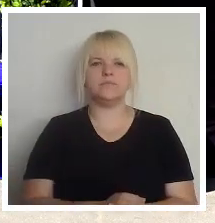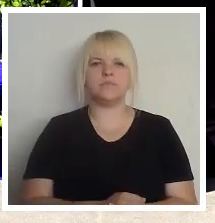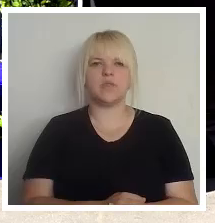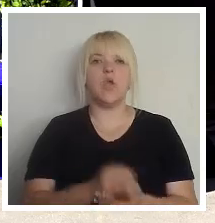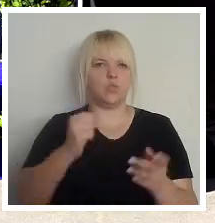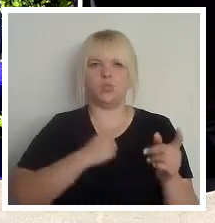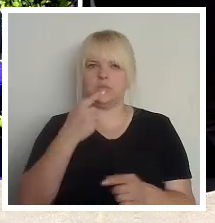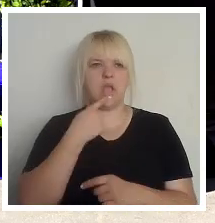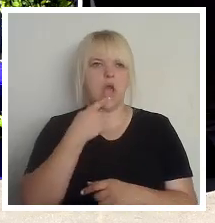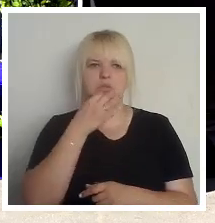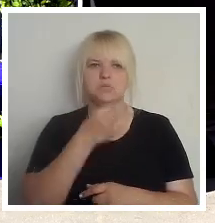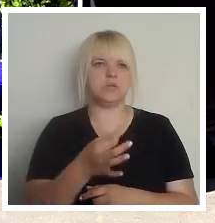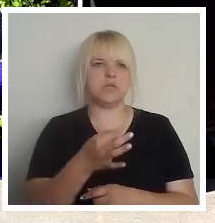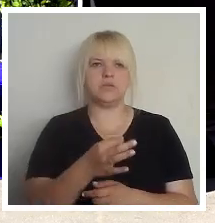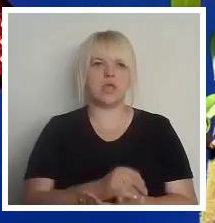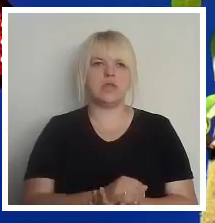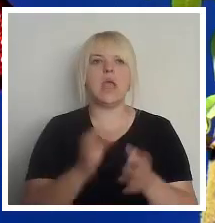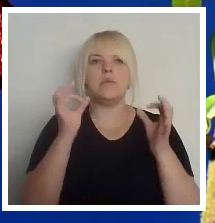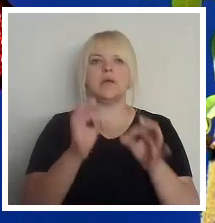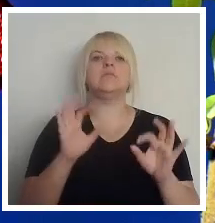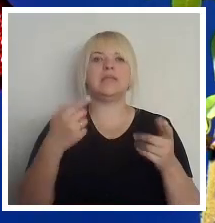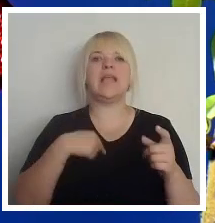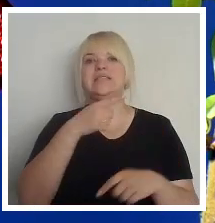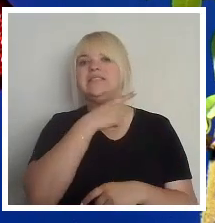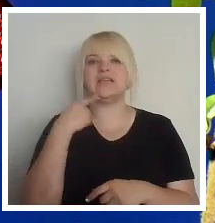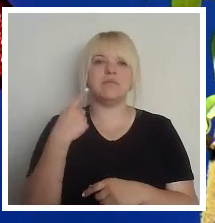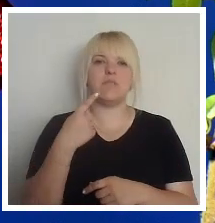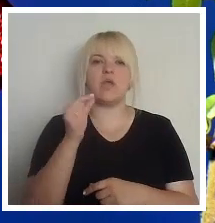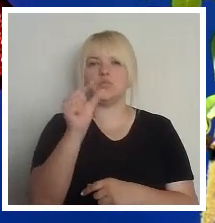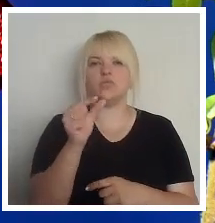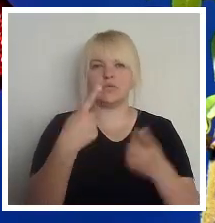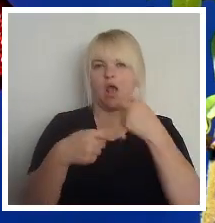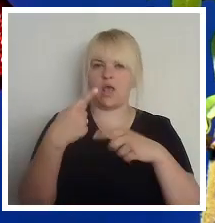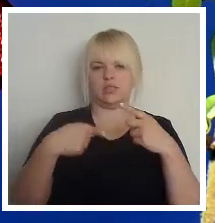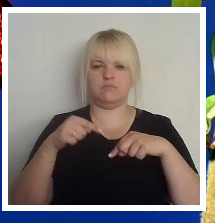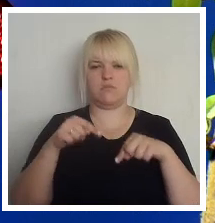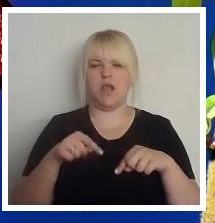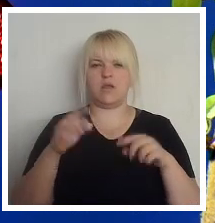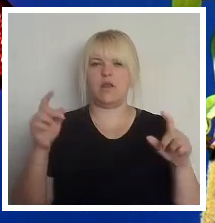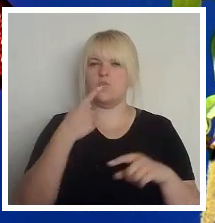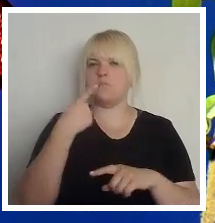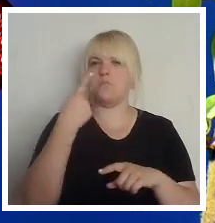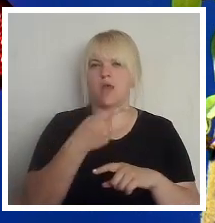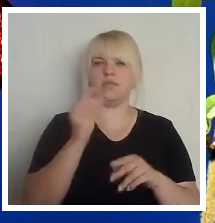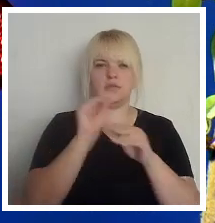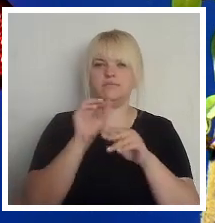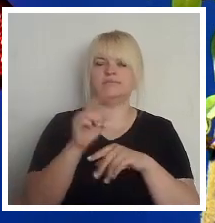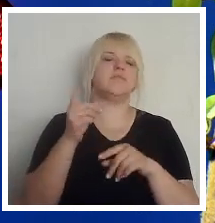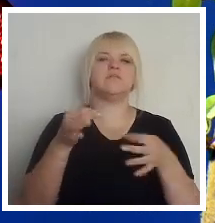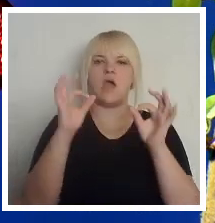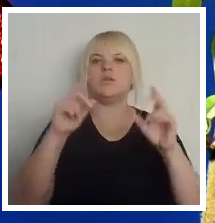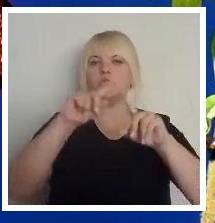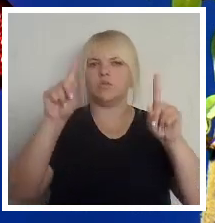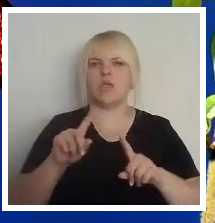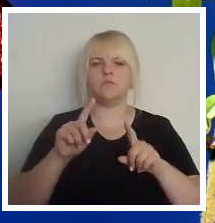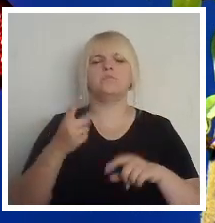Grūti atbildēt, patiesībā, bet es gribēju bišķiņ atgriezties atpakaļ un piebilst vēl vienu būtisku lietu, kāpēc, nu,